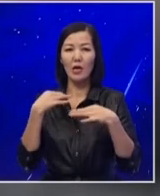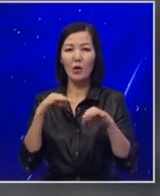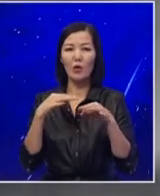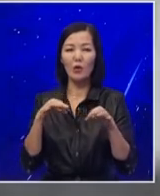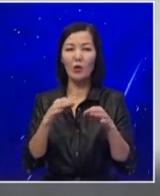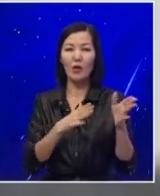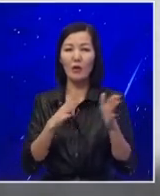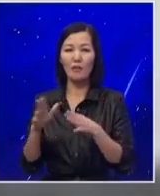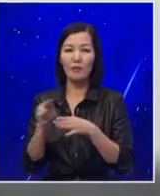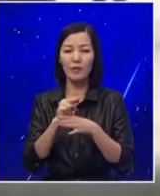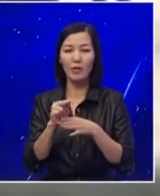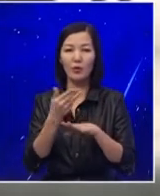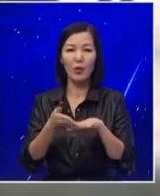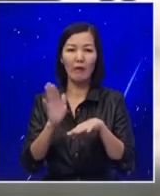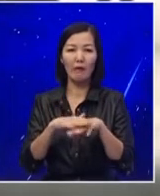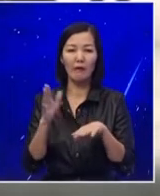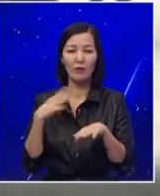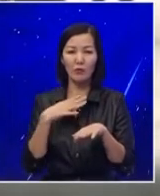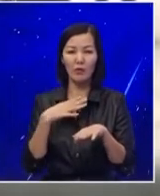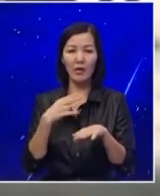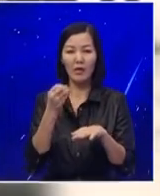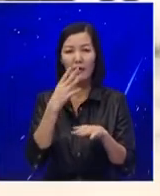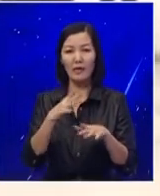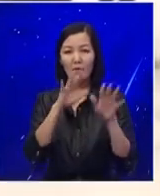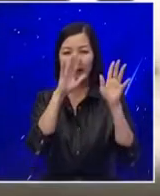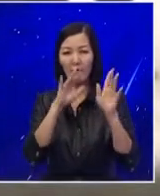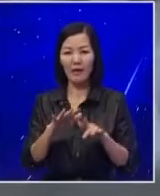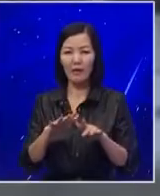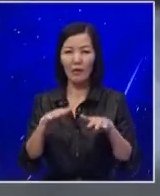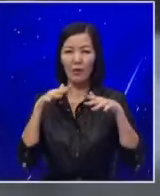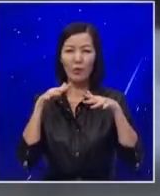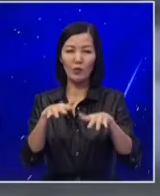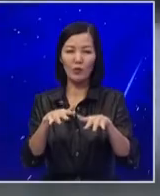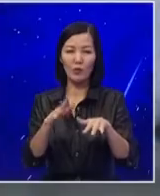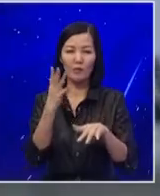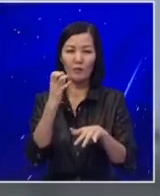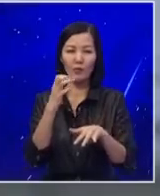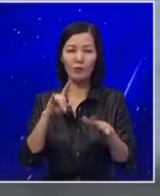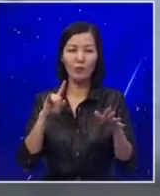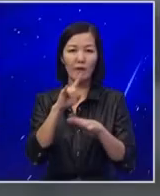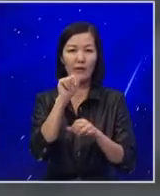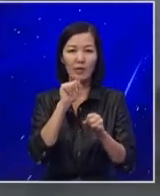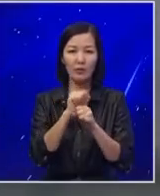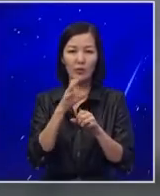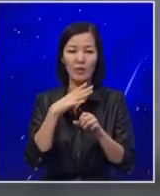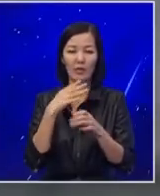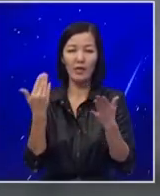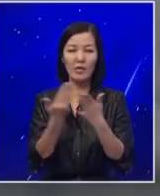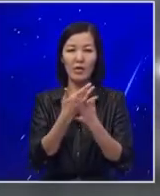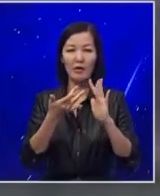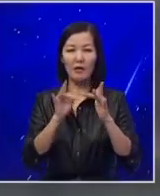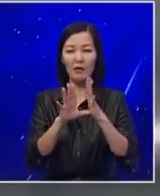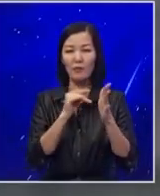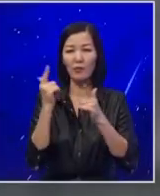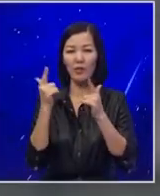келтіру оңайға соққан жоқ. Айта кетсек, елде қар көшкініне байланысты 500-ден аса авиарейс тоқтатылған. Топтаманы ғаламтор